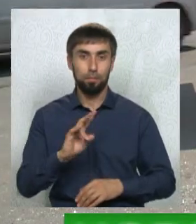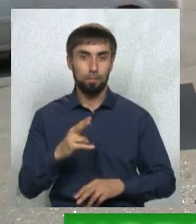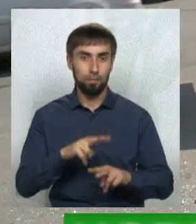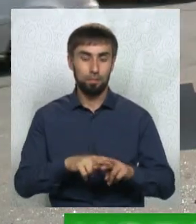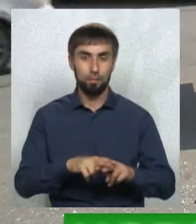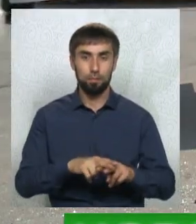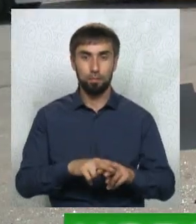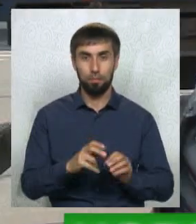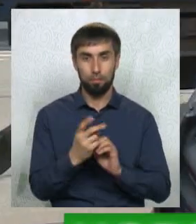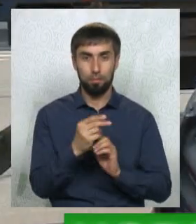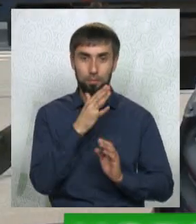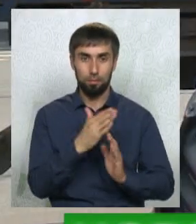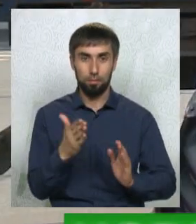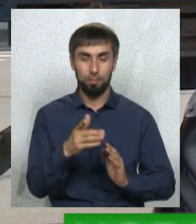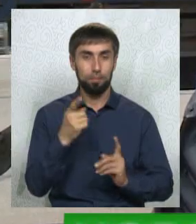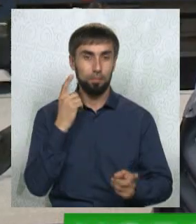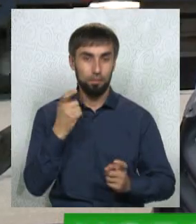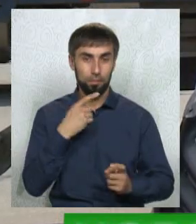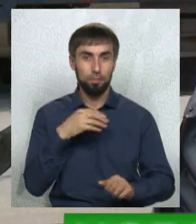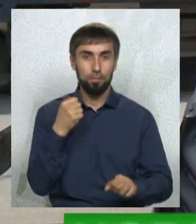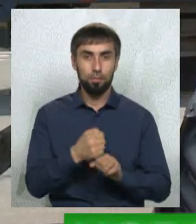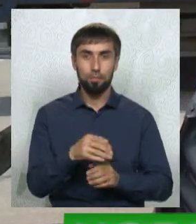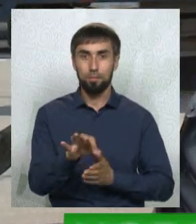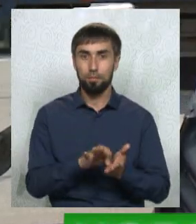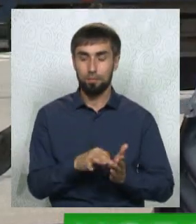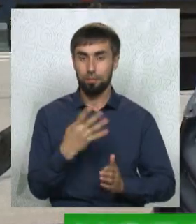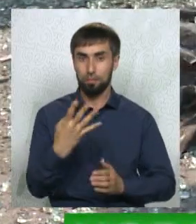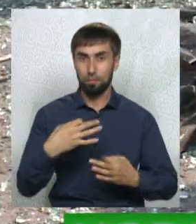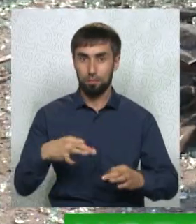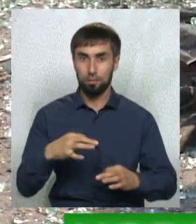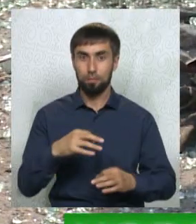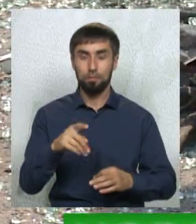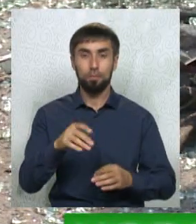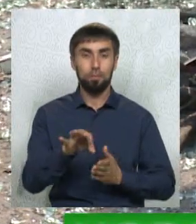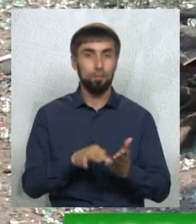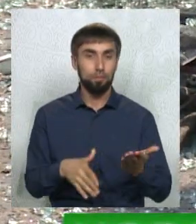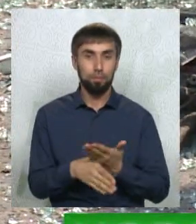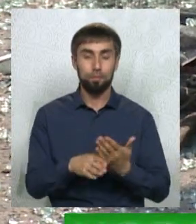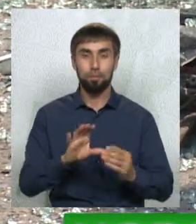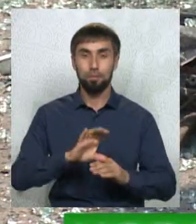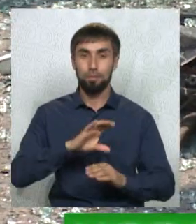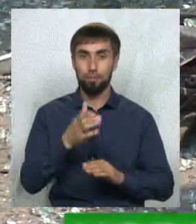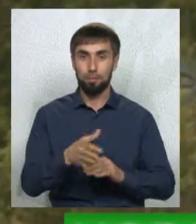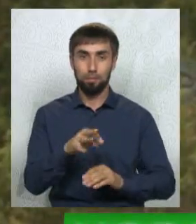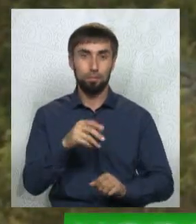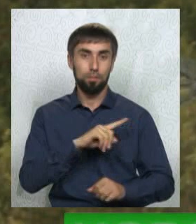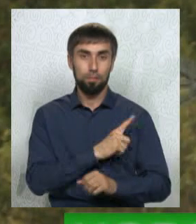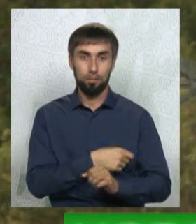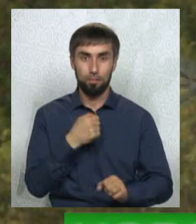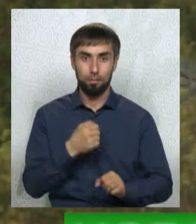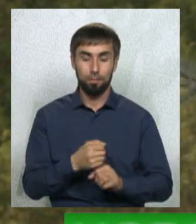около полудня. По предварительной информации, столкнулись сразу 4 автомобиля. Карета скорой помощи опрокинулась от сильного